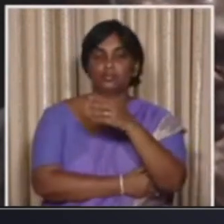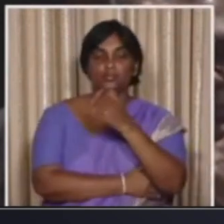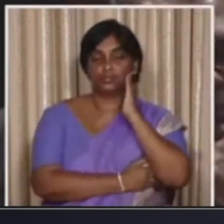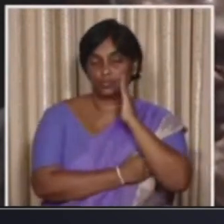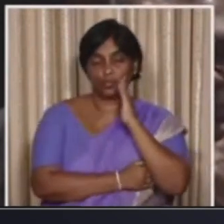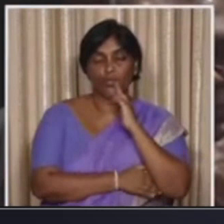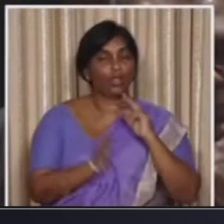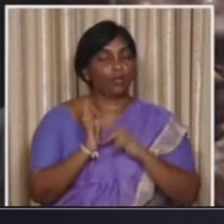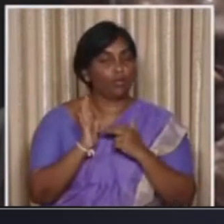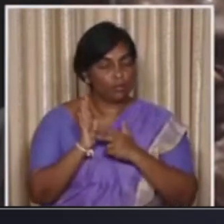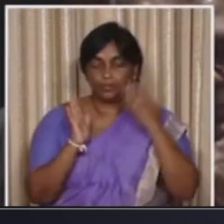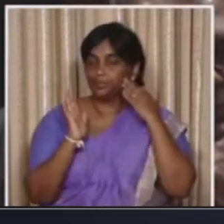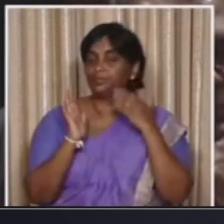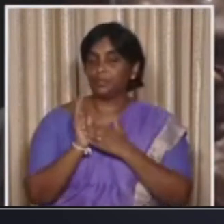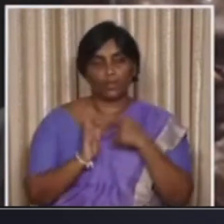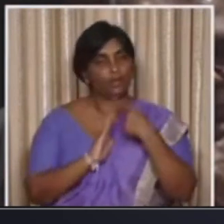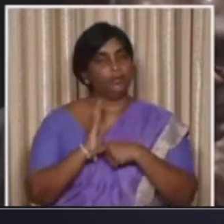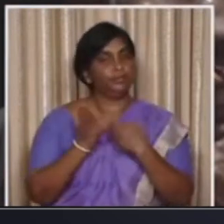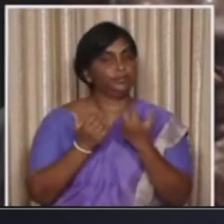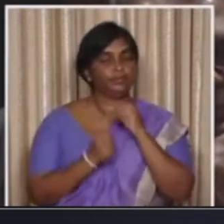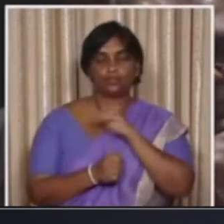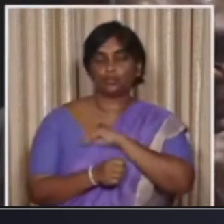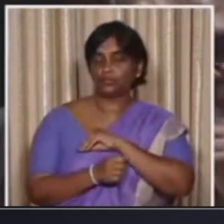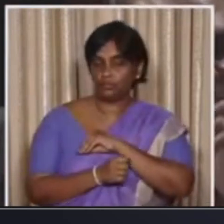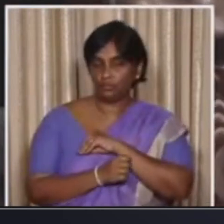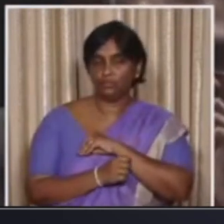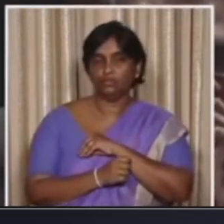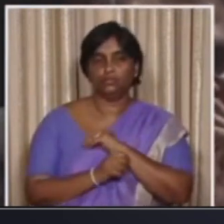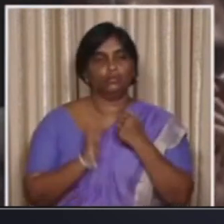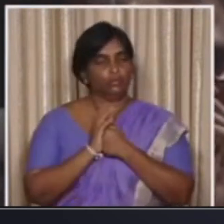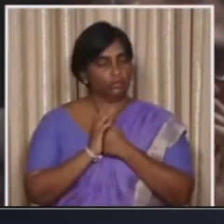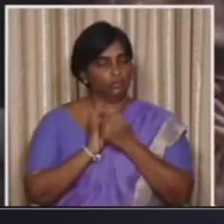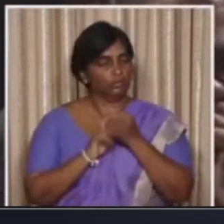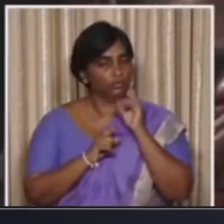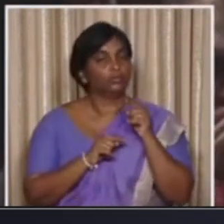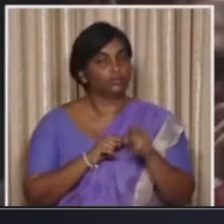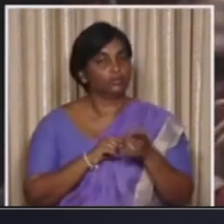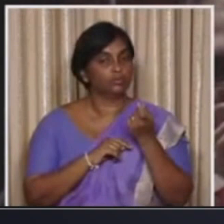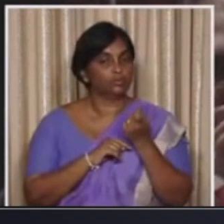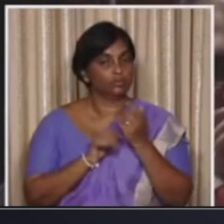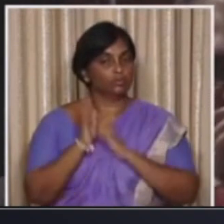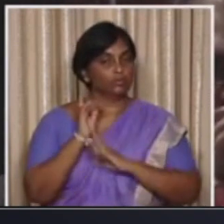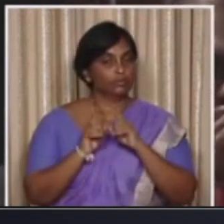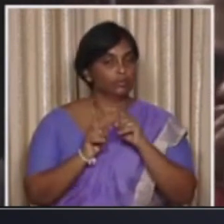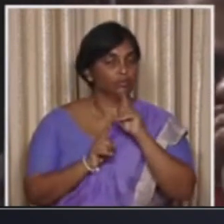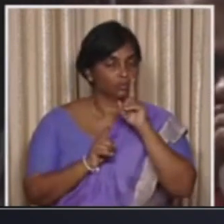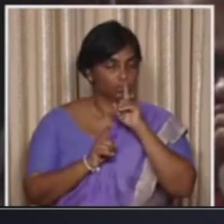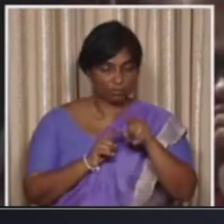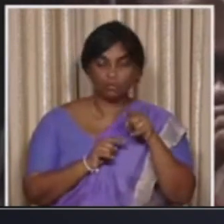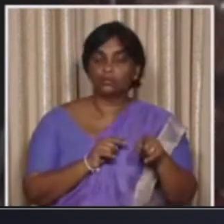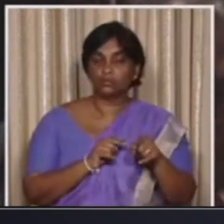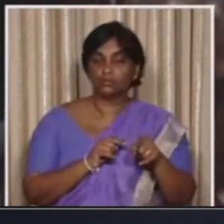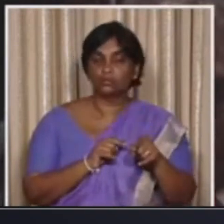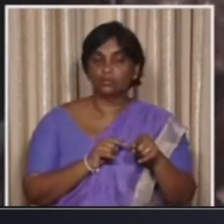විදේශ ව්‍යාපෘති පිළිබඳව රටට ලැබෙන ආධාර පිළිබඳව සභාපතිතුමා මේ මුදල් අමාත්‍යාංශය කියලා කියන්නේ